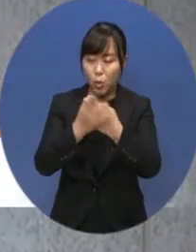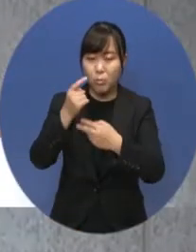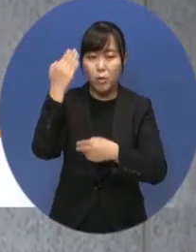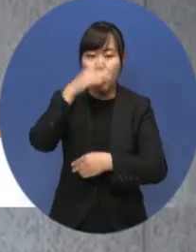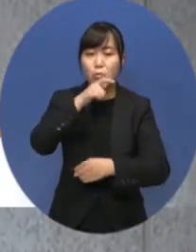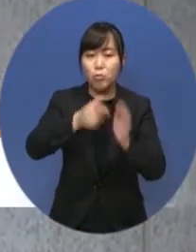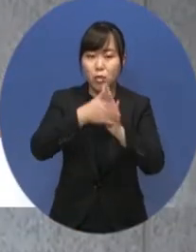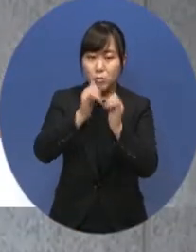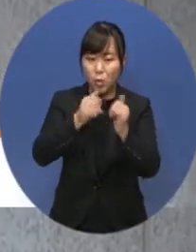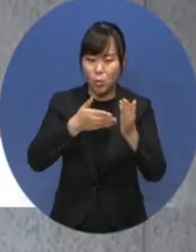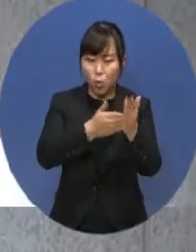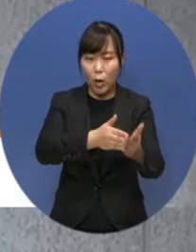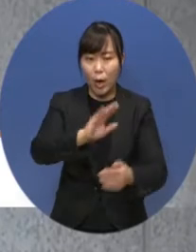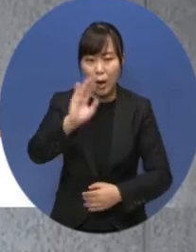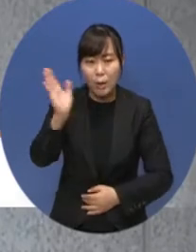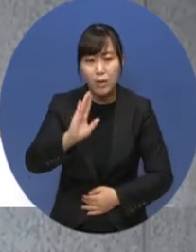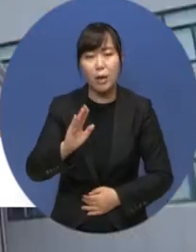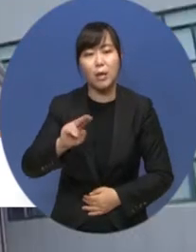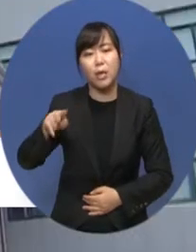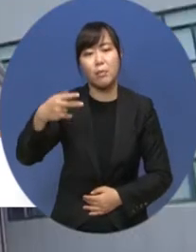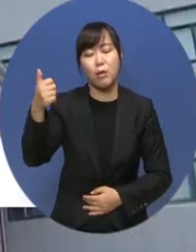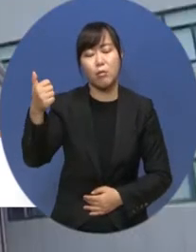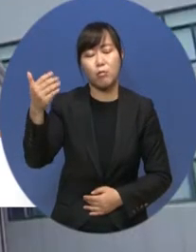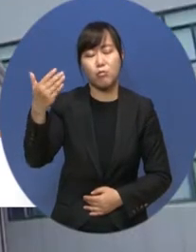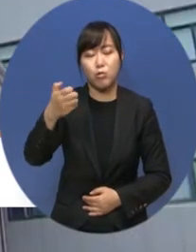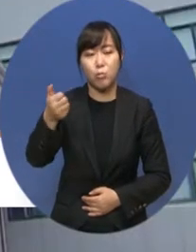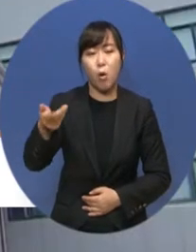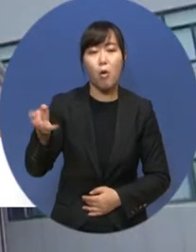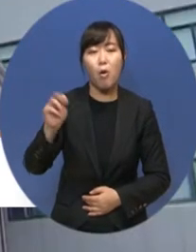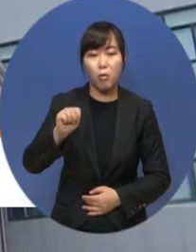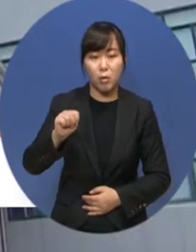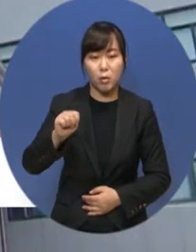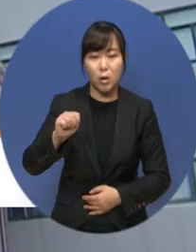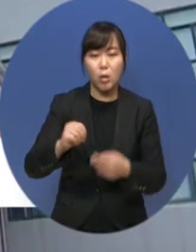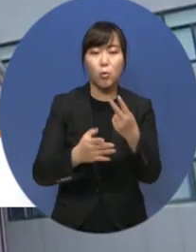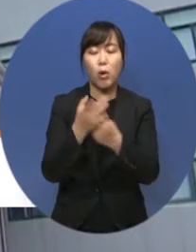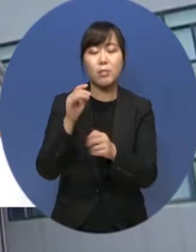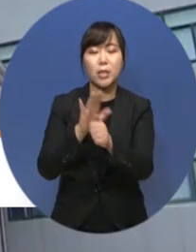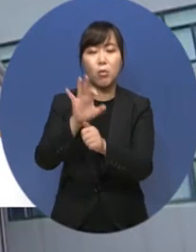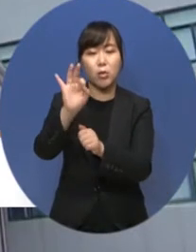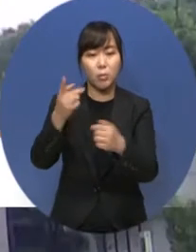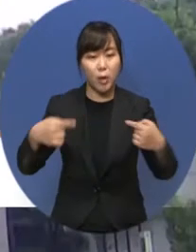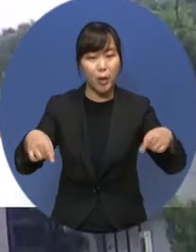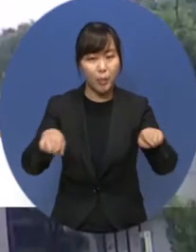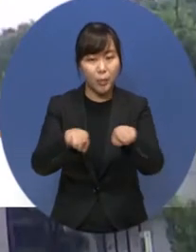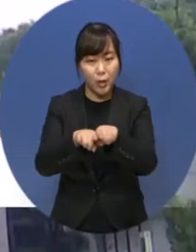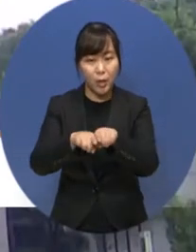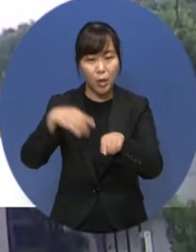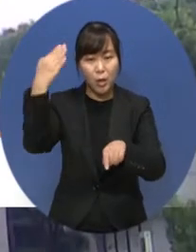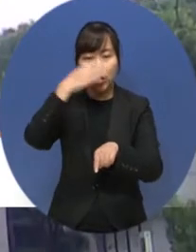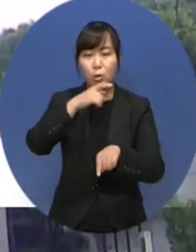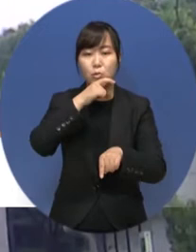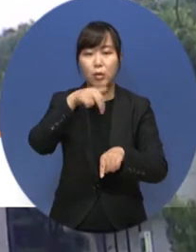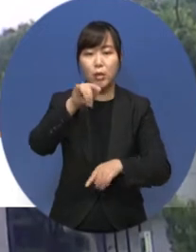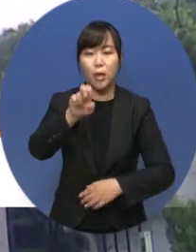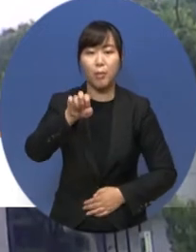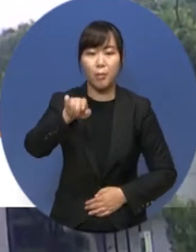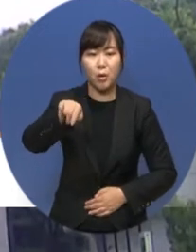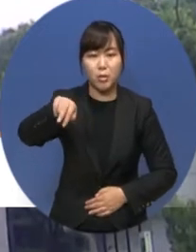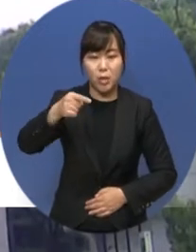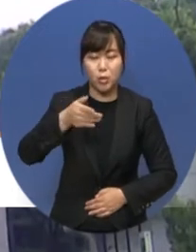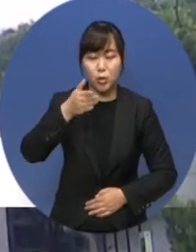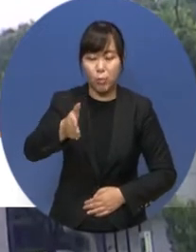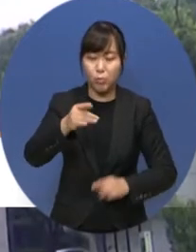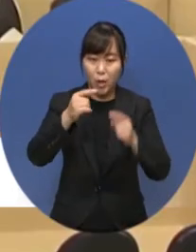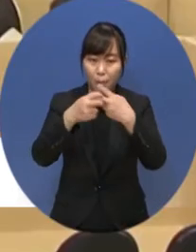여수 시민의 요구가 아니라 295억 원이라는 통합 지원금과 함께 여수 캠퍼스에